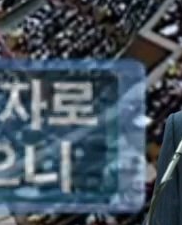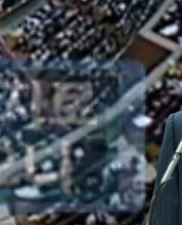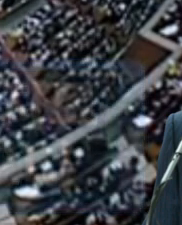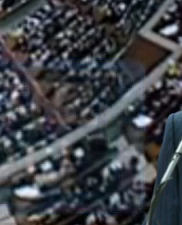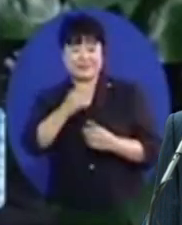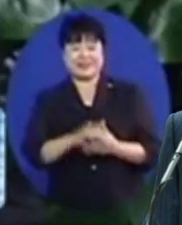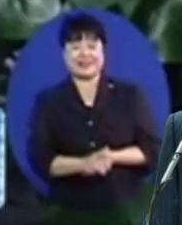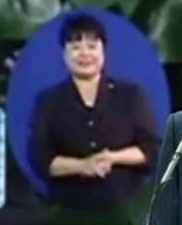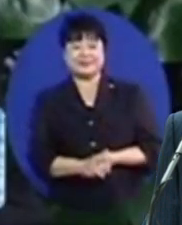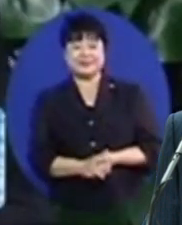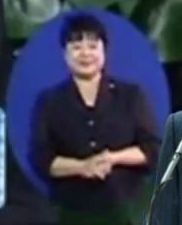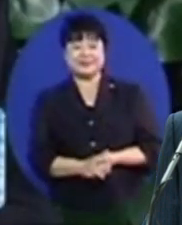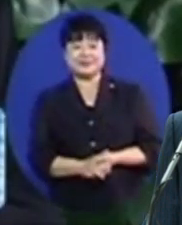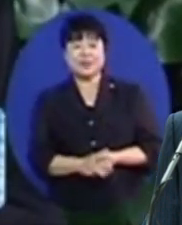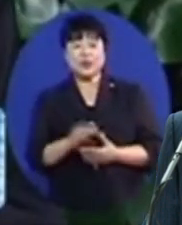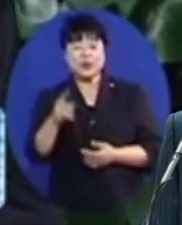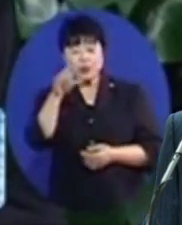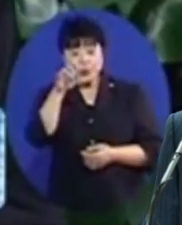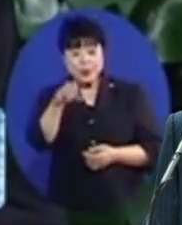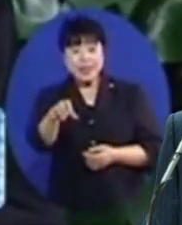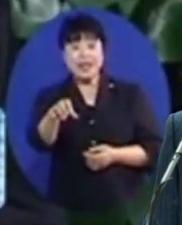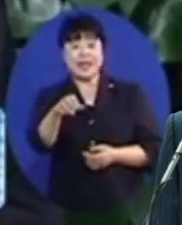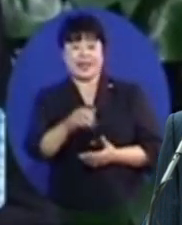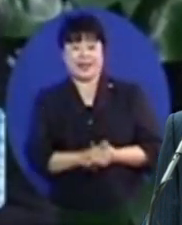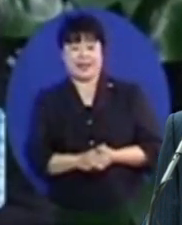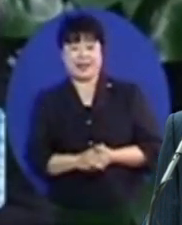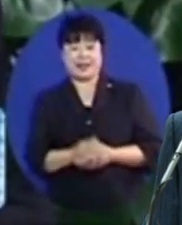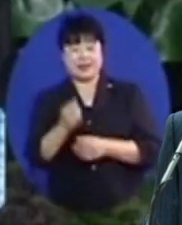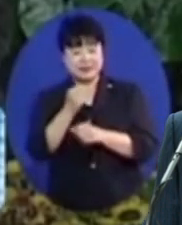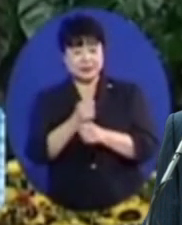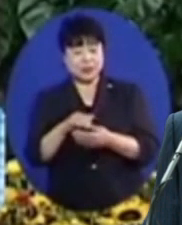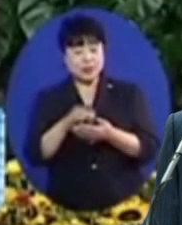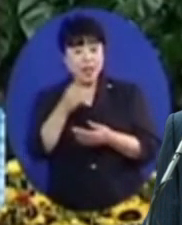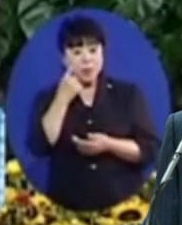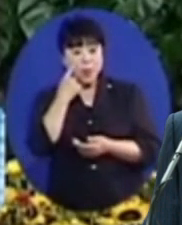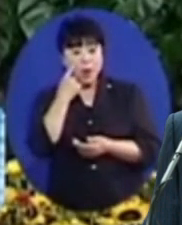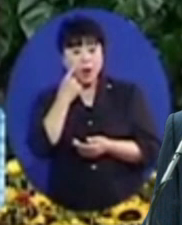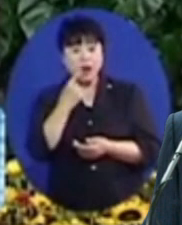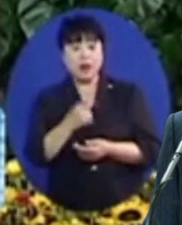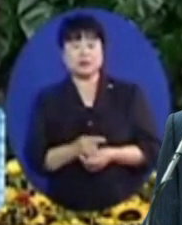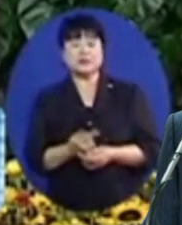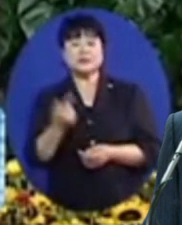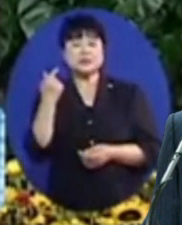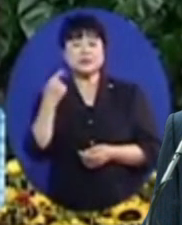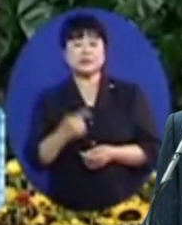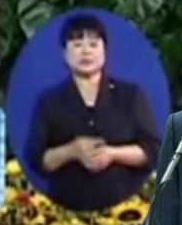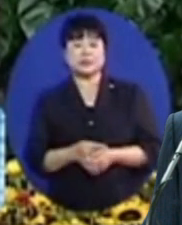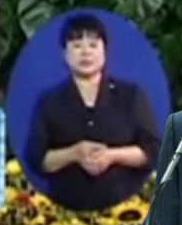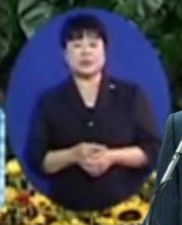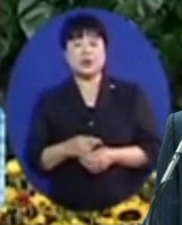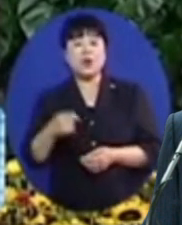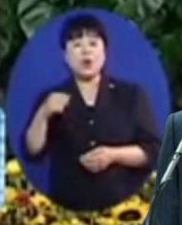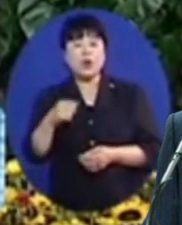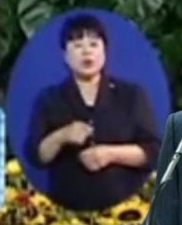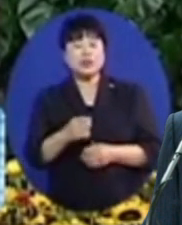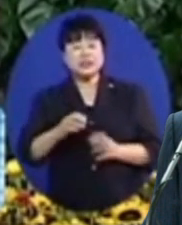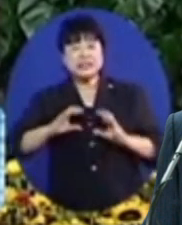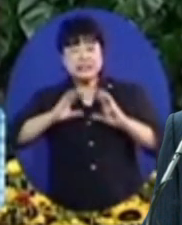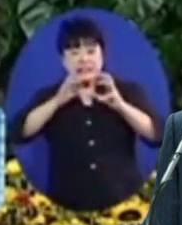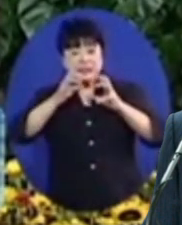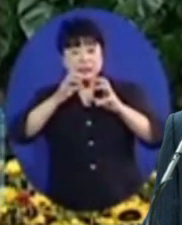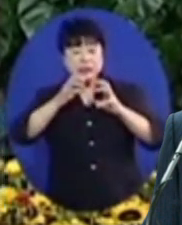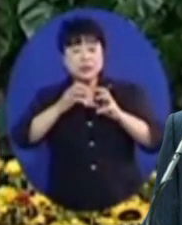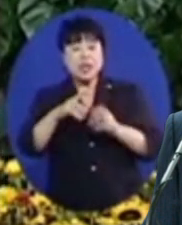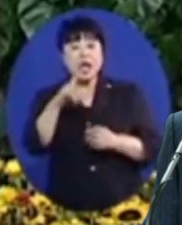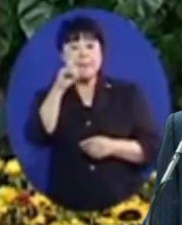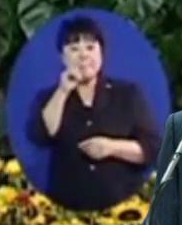아멘. 노르웨이의 한 통계학자 조사에 의하면 지난 5,560년 동안 지구상에